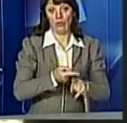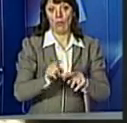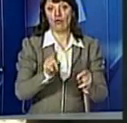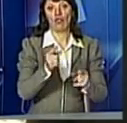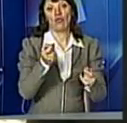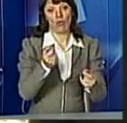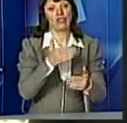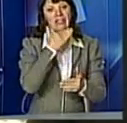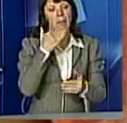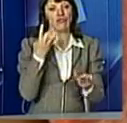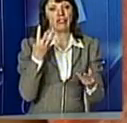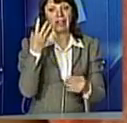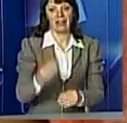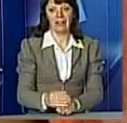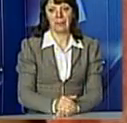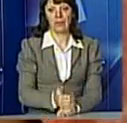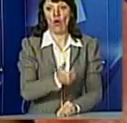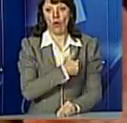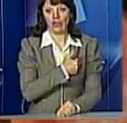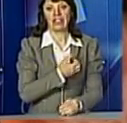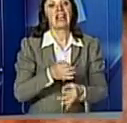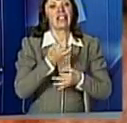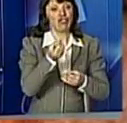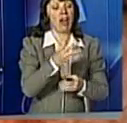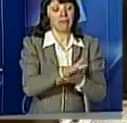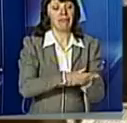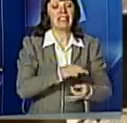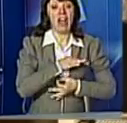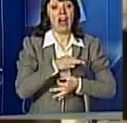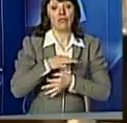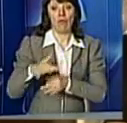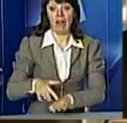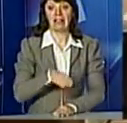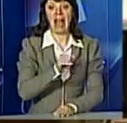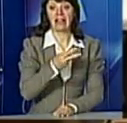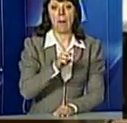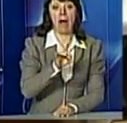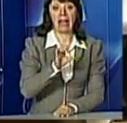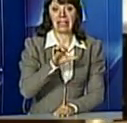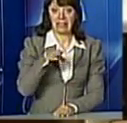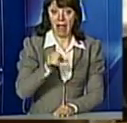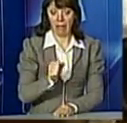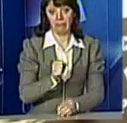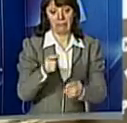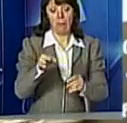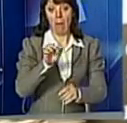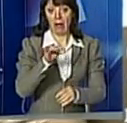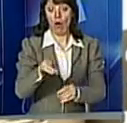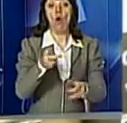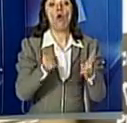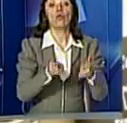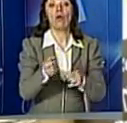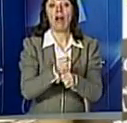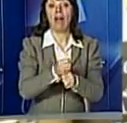трохи забагато чотири дні ще хочеться святкувати святкувати Таня баріста готує каву уже більше трьох років каже її